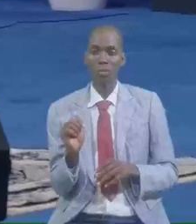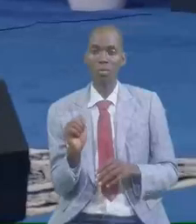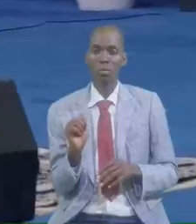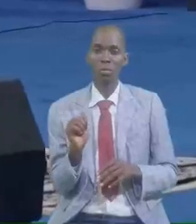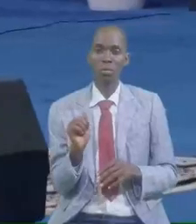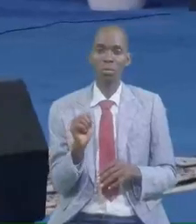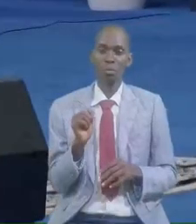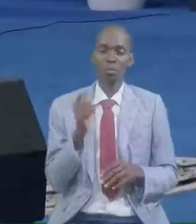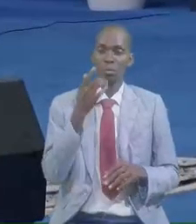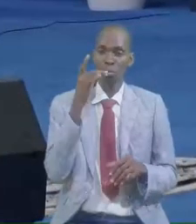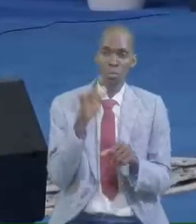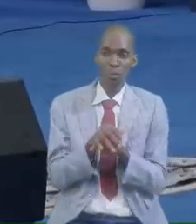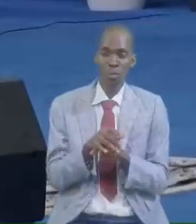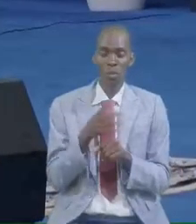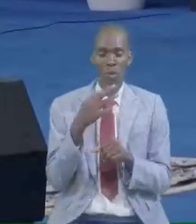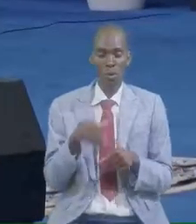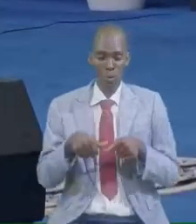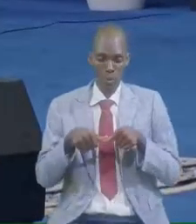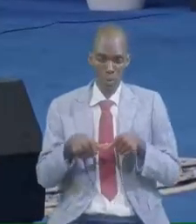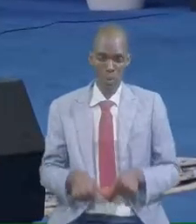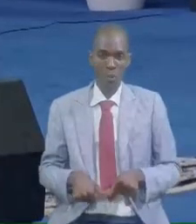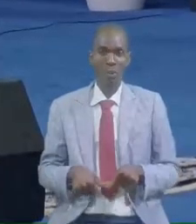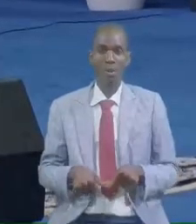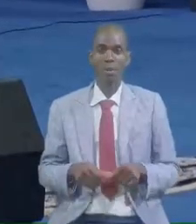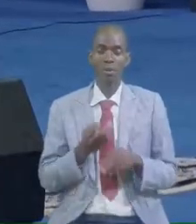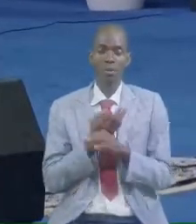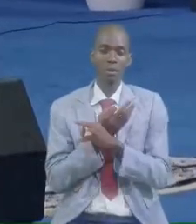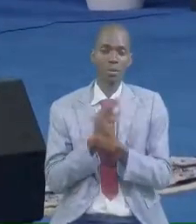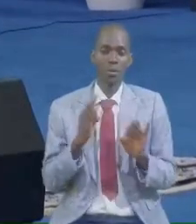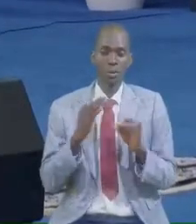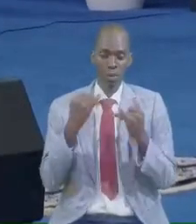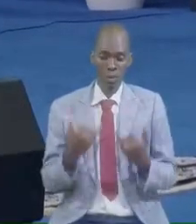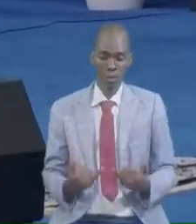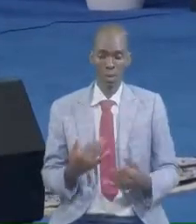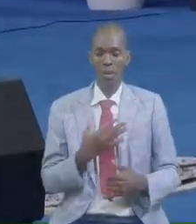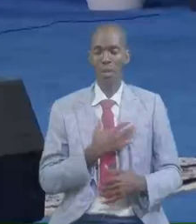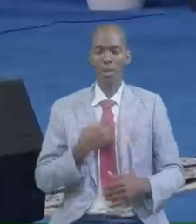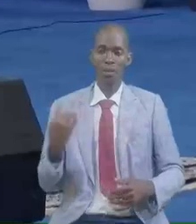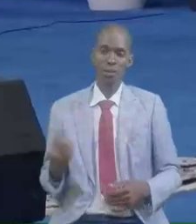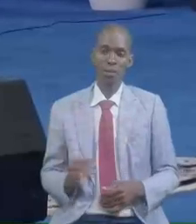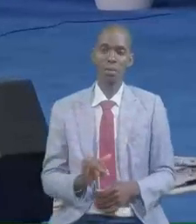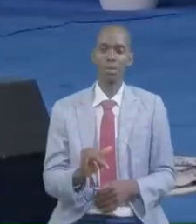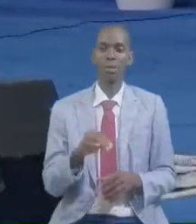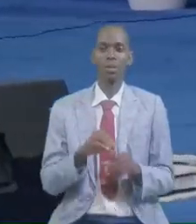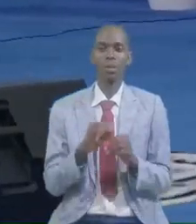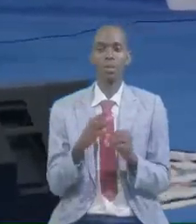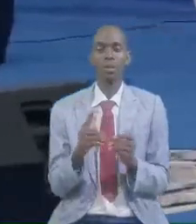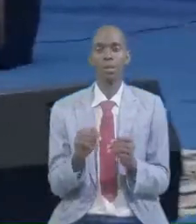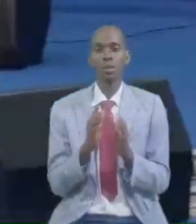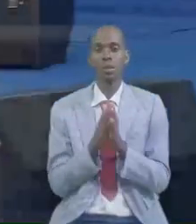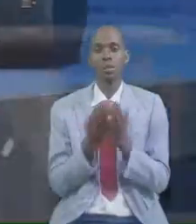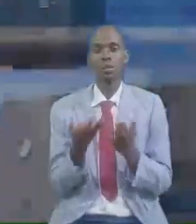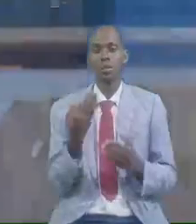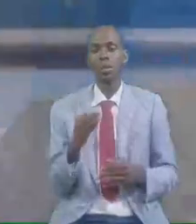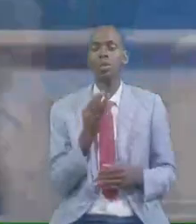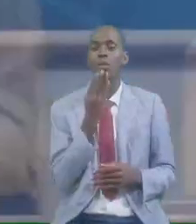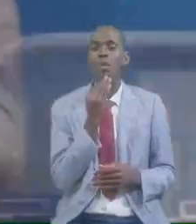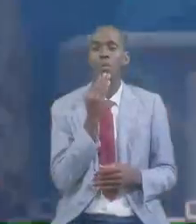de la liberté permanente, maintenant et pour toujours. En Hébreux au chapitre